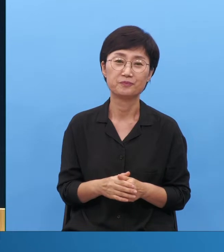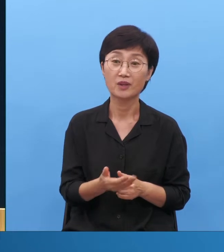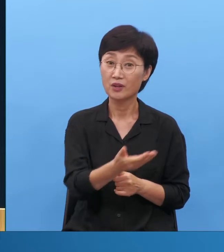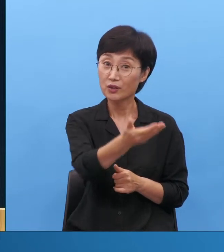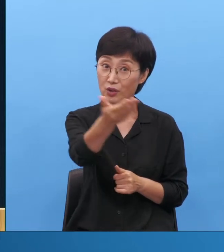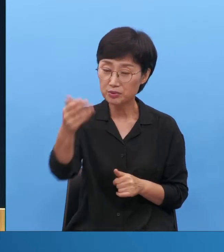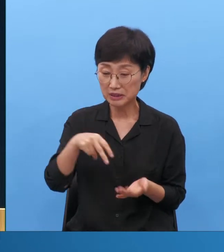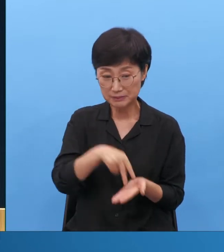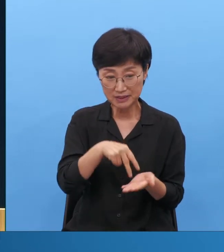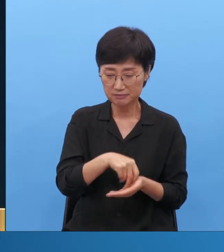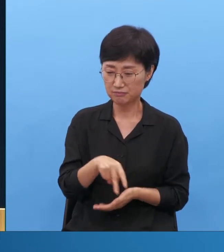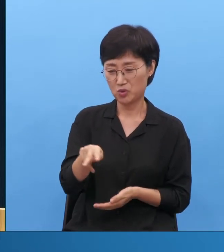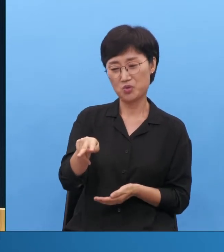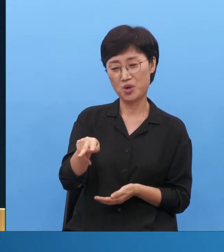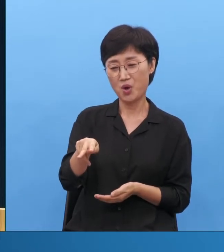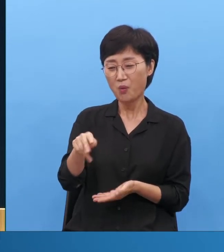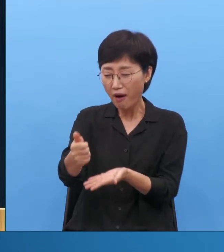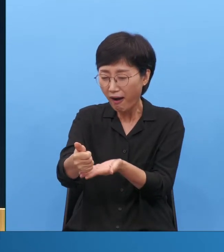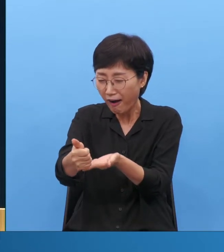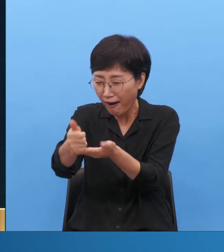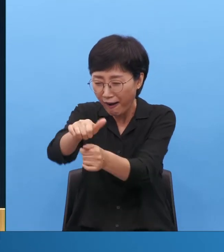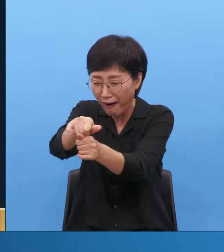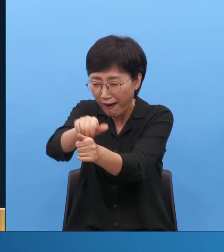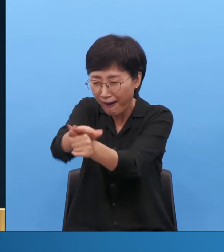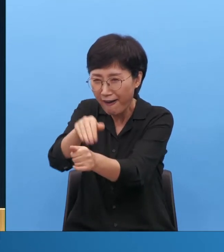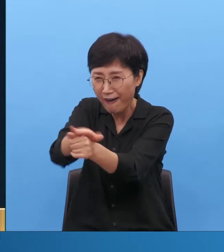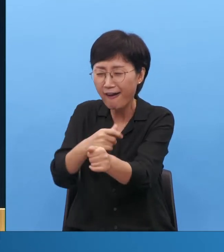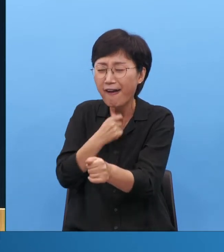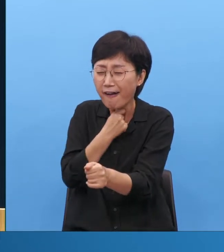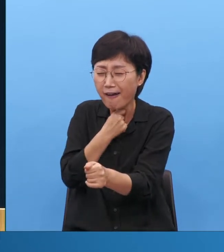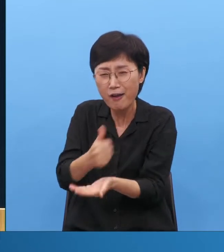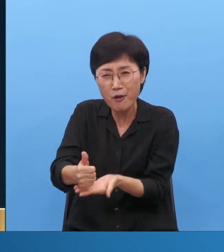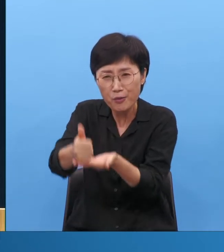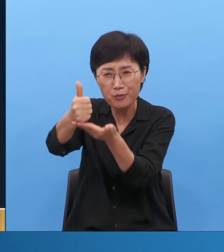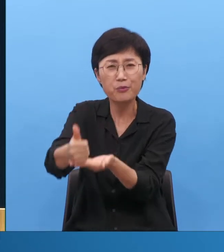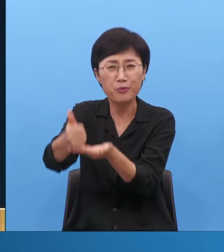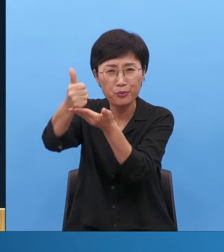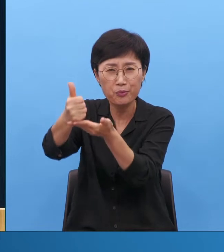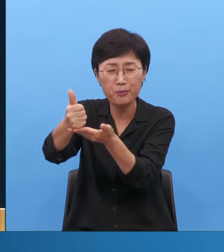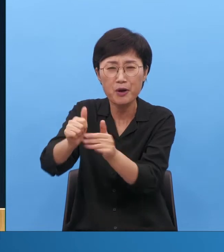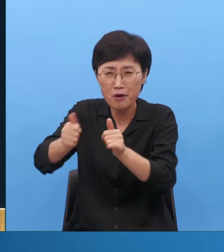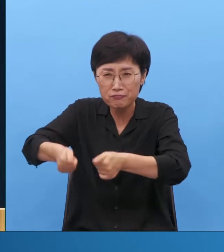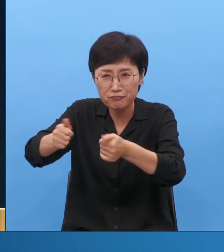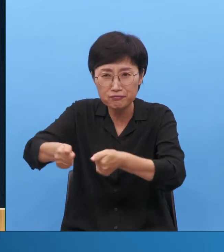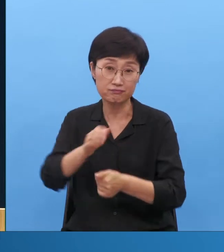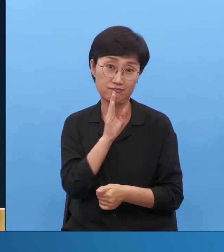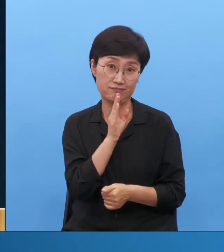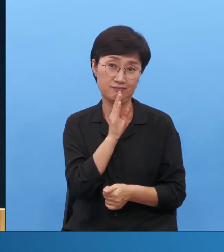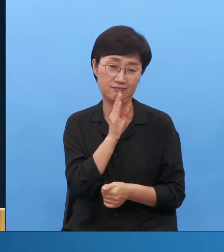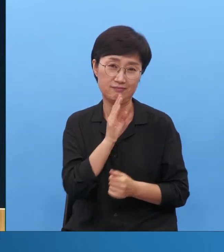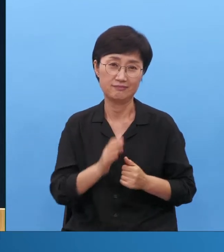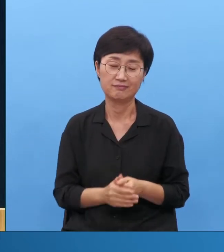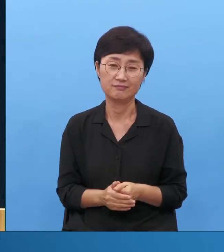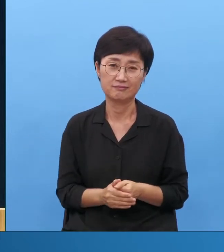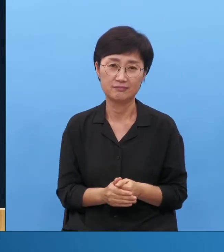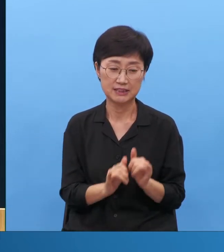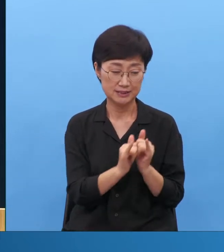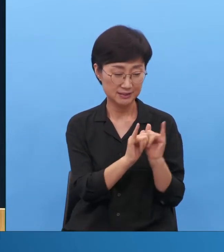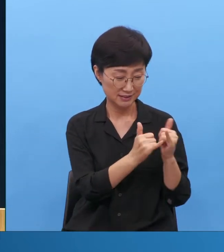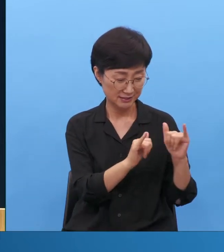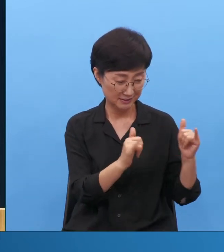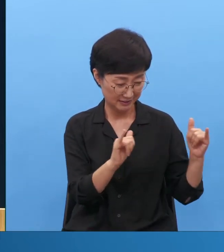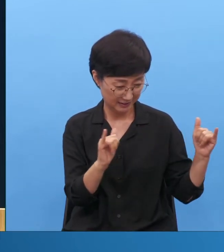보면 굉장히 존경해야 될 사람입니다. So from perhaps our perspective, he should be a man who should be revered. 많은 분들이